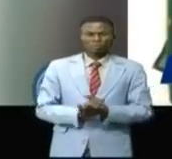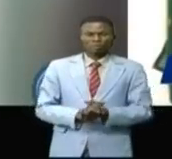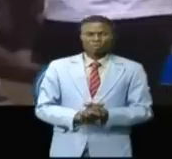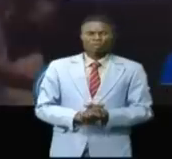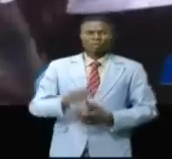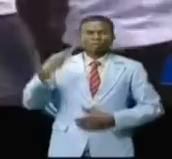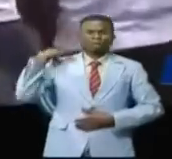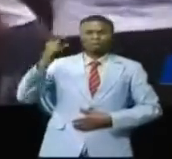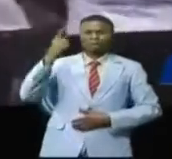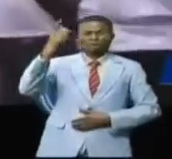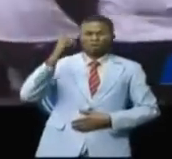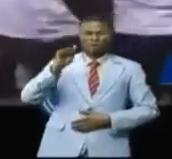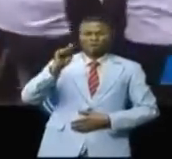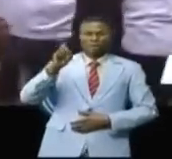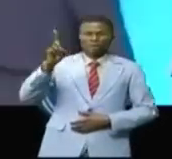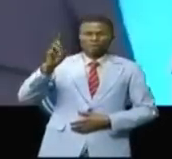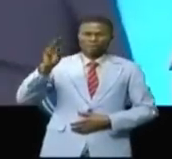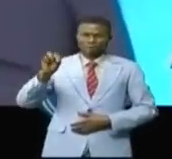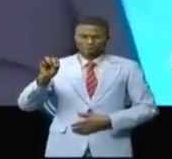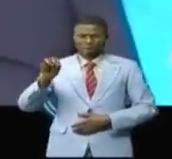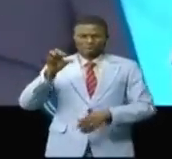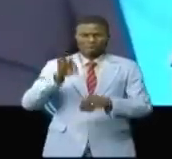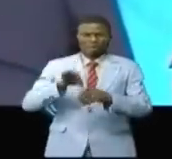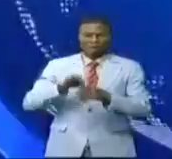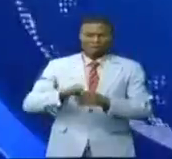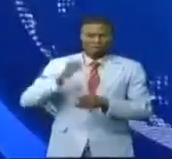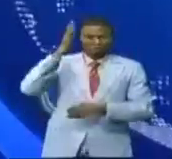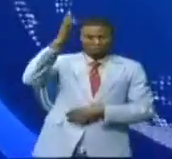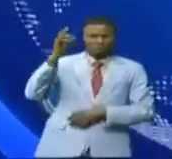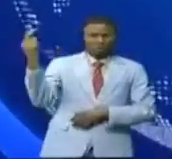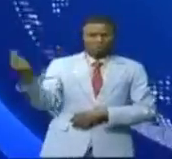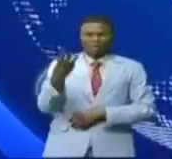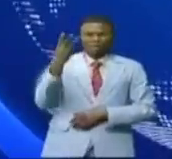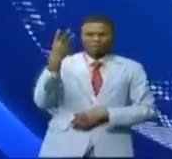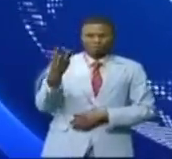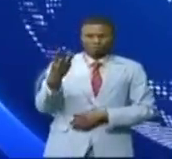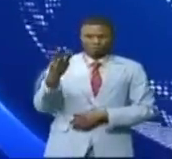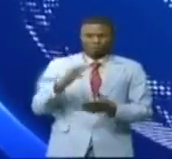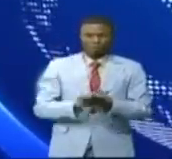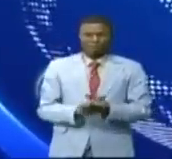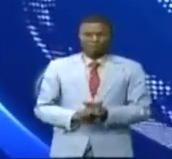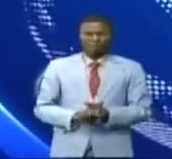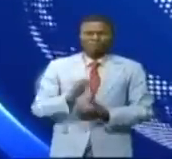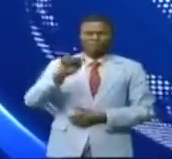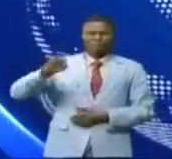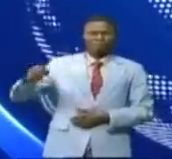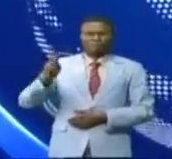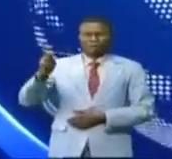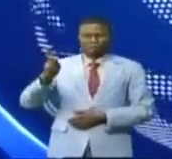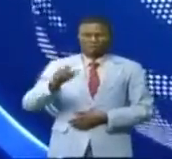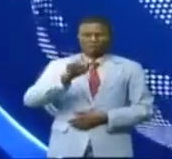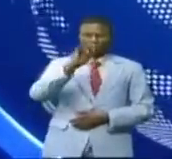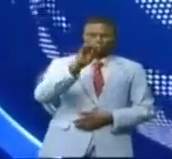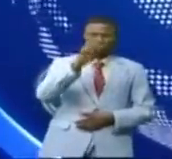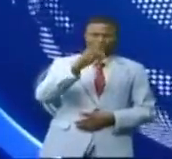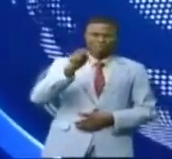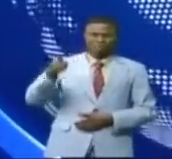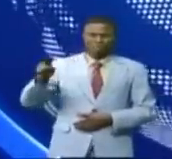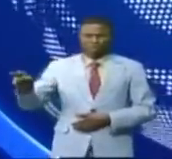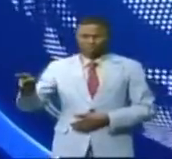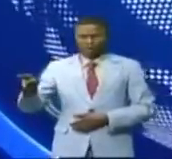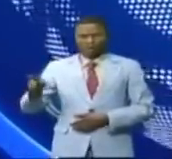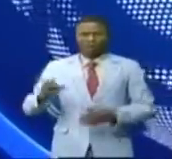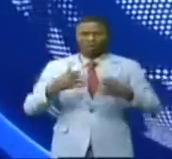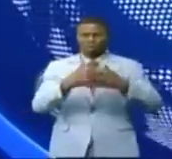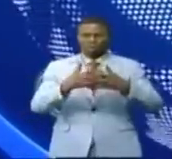candidat de l'aïd est ausculté le tour de 2023 la jcat elian pp en un partenariat qui compte déjà